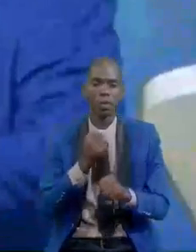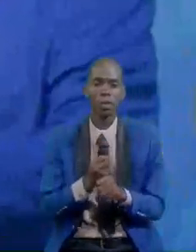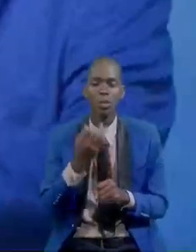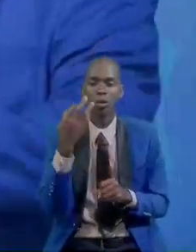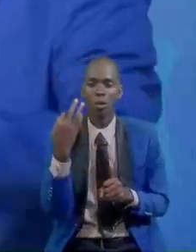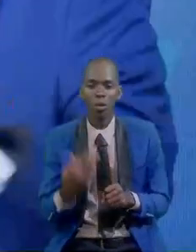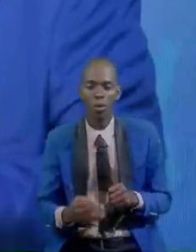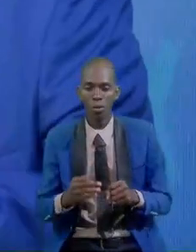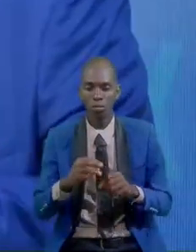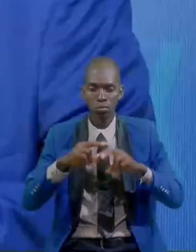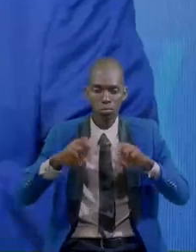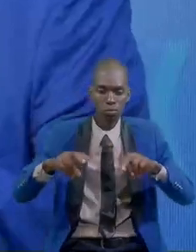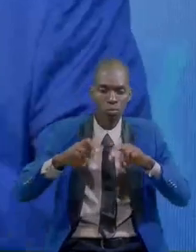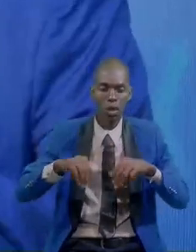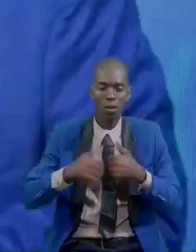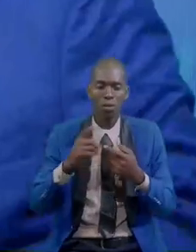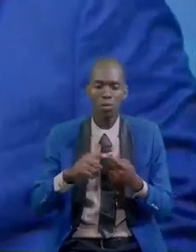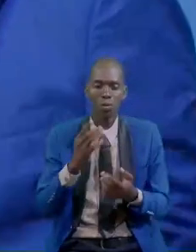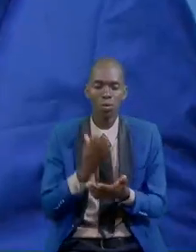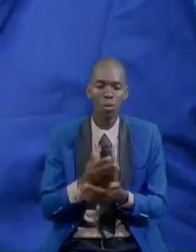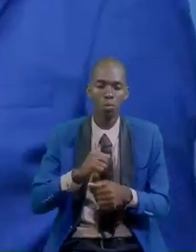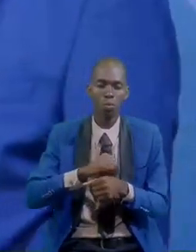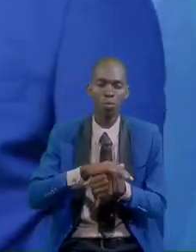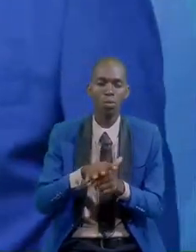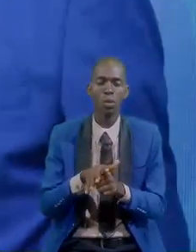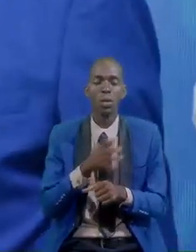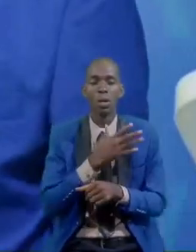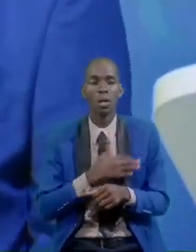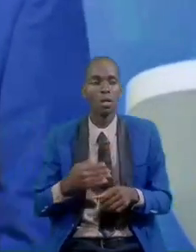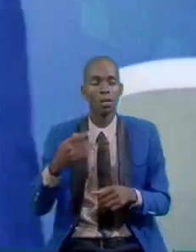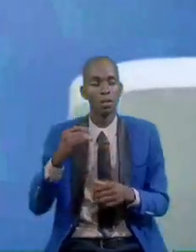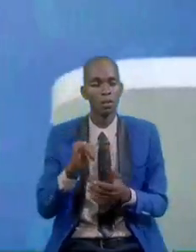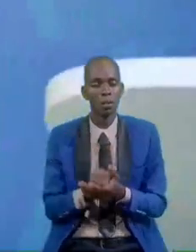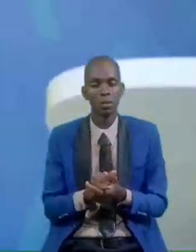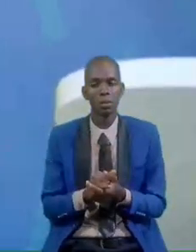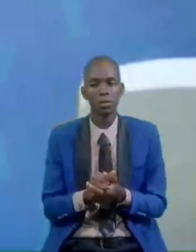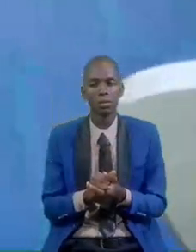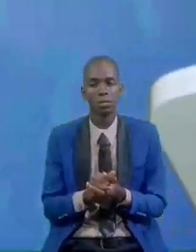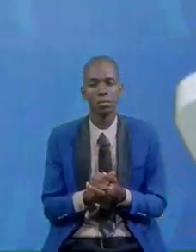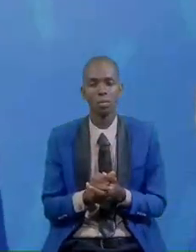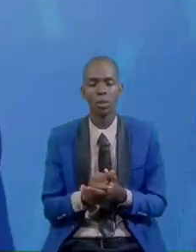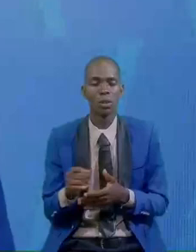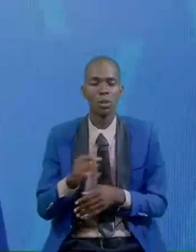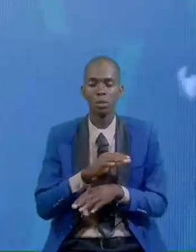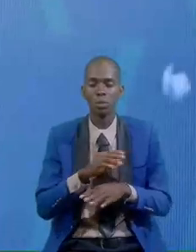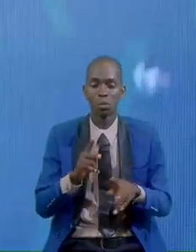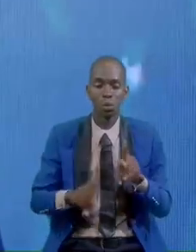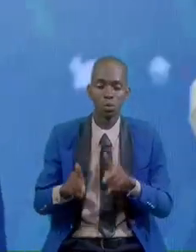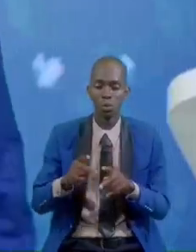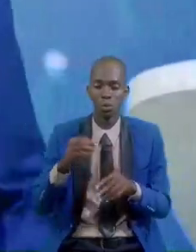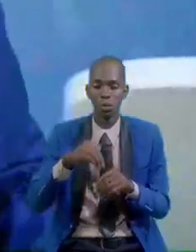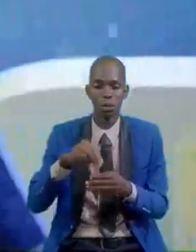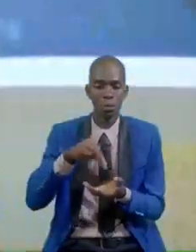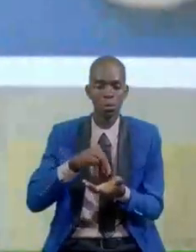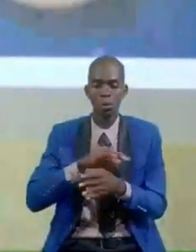en traitant les épidémies et en cherchant ce que le monde n'arrive pas à trouver. Ils ne jettent pas,